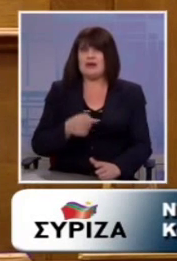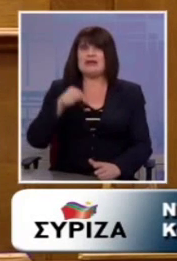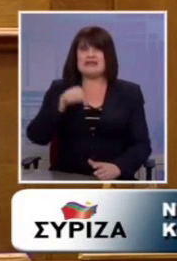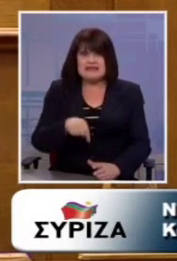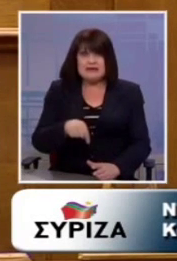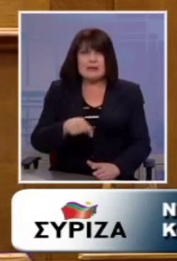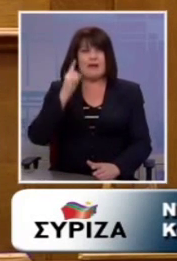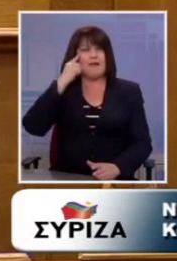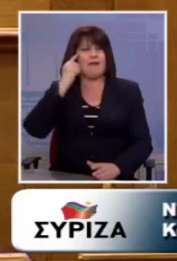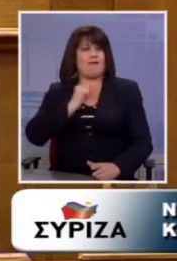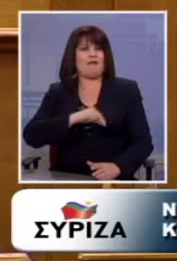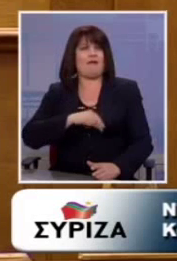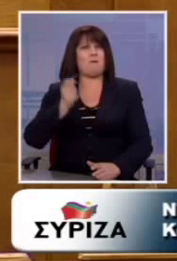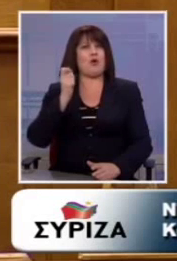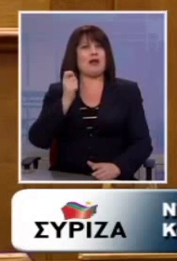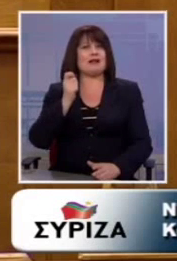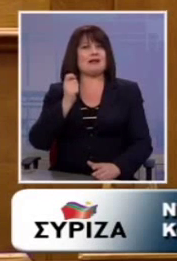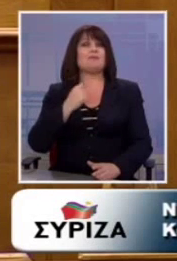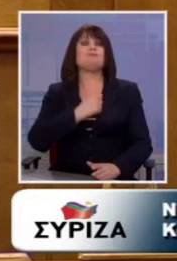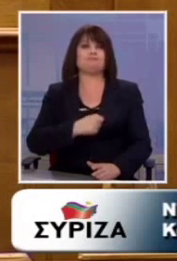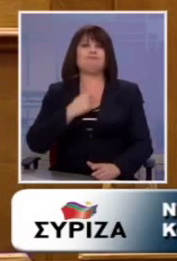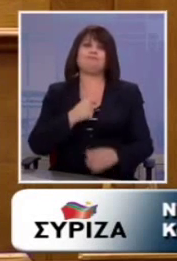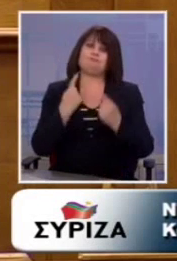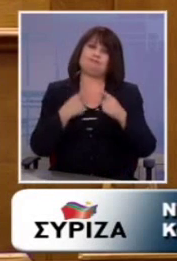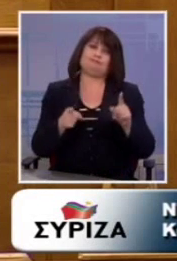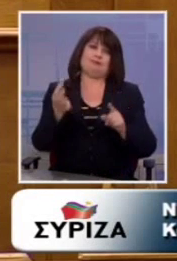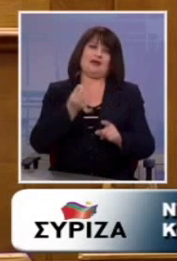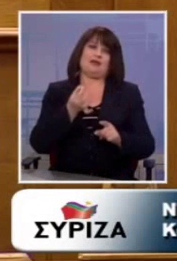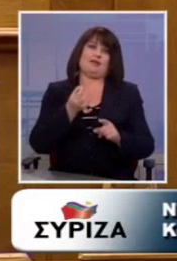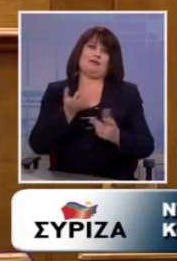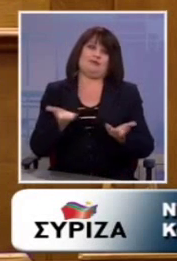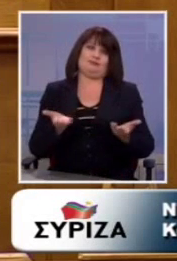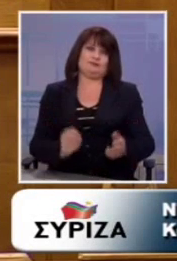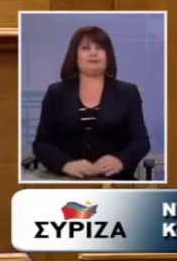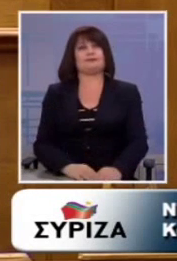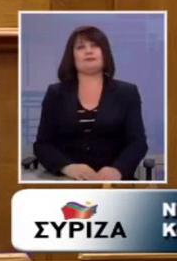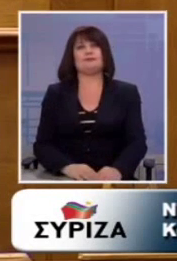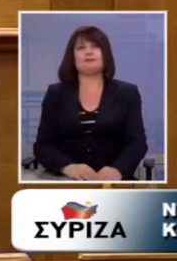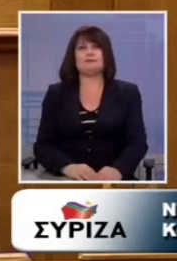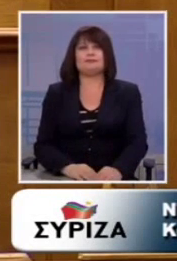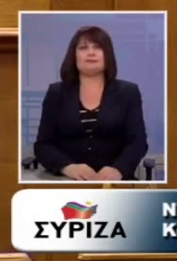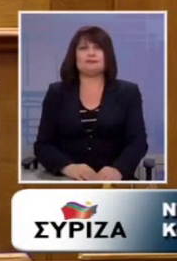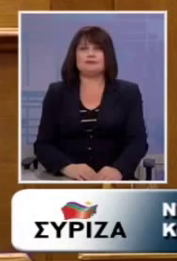πολιτική σκοπιμότητα δυστυχώς οδηγεί σε άλλου τύπου αποφάνσεις.